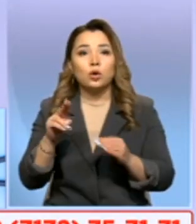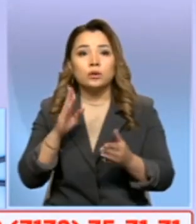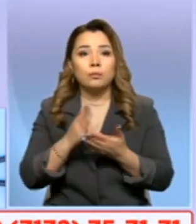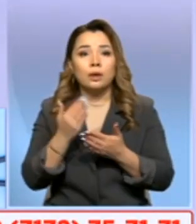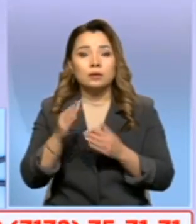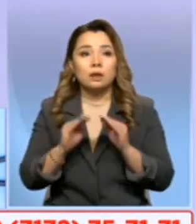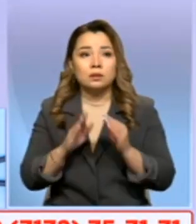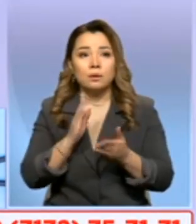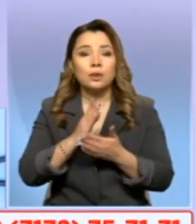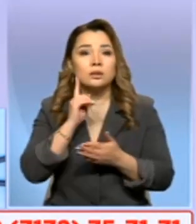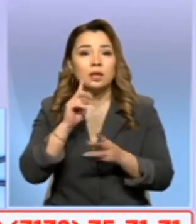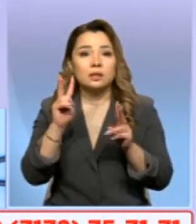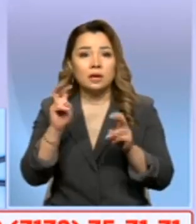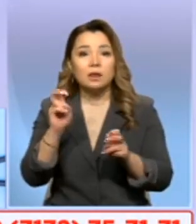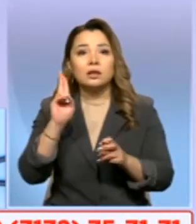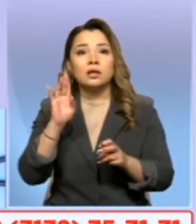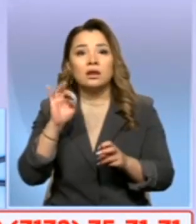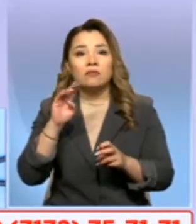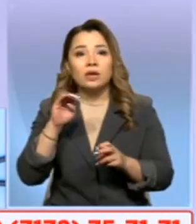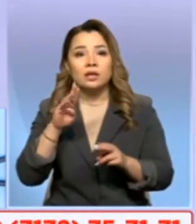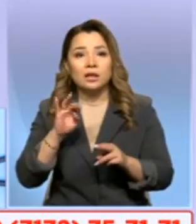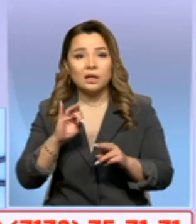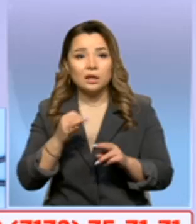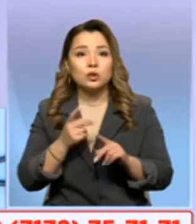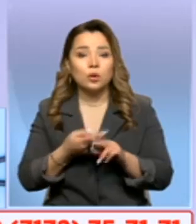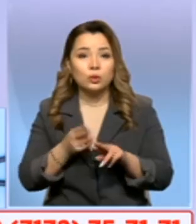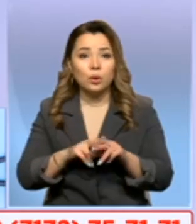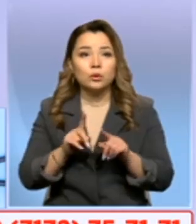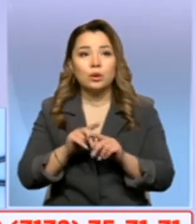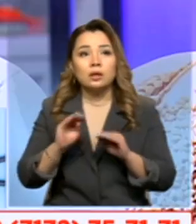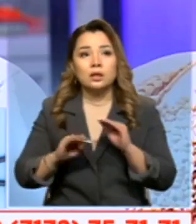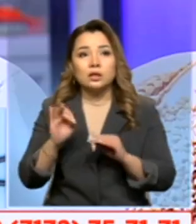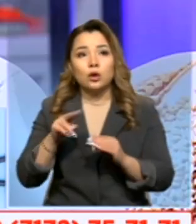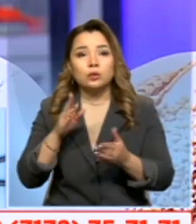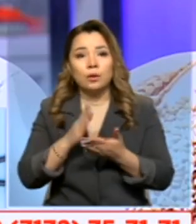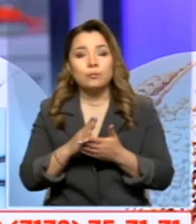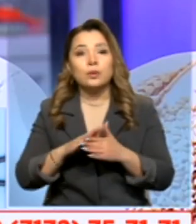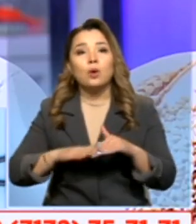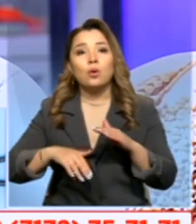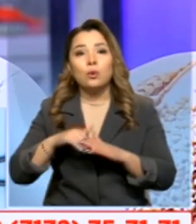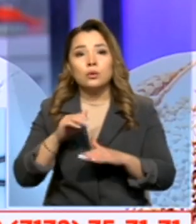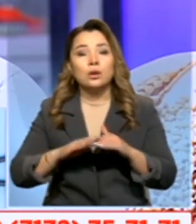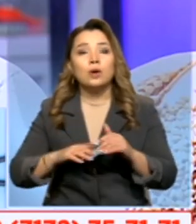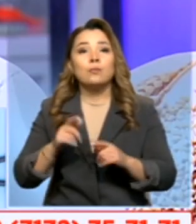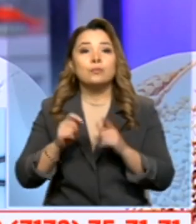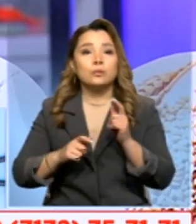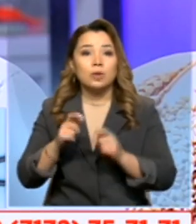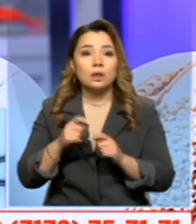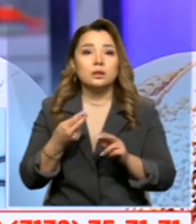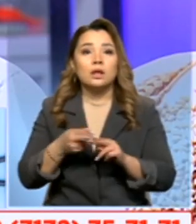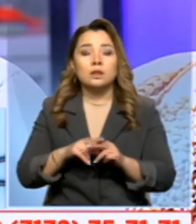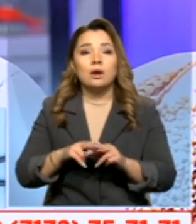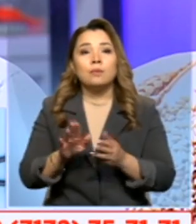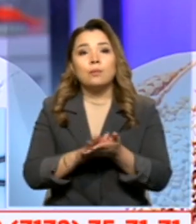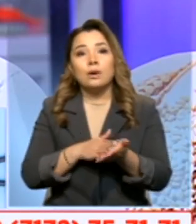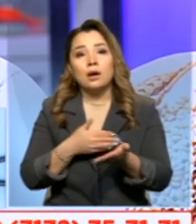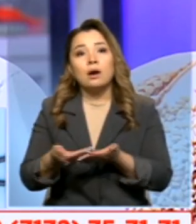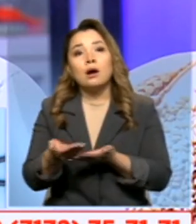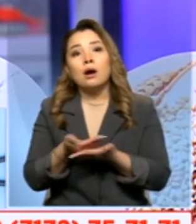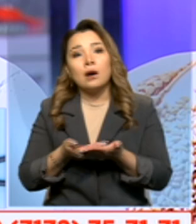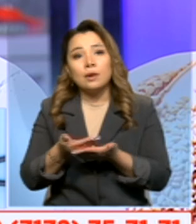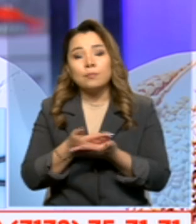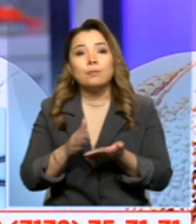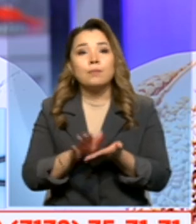болады. Креветкедің құрамында йод болады. Және мынау қолдың сүтімен, қолдың қаймағы,